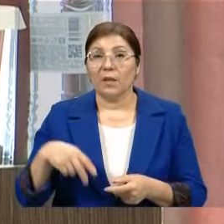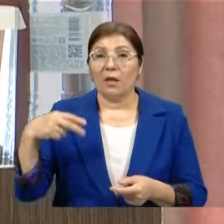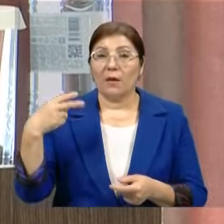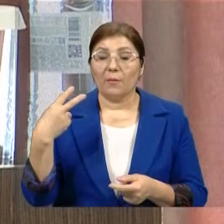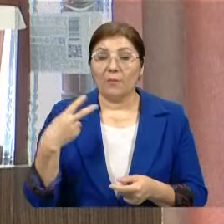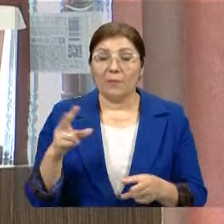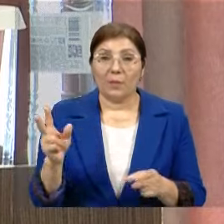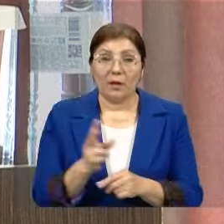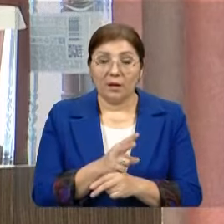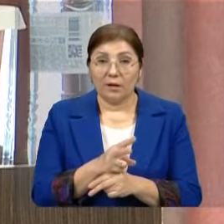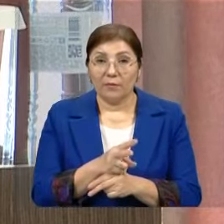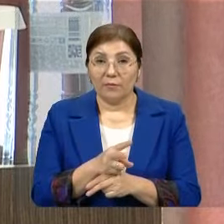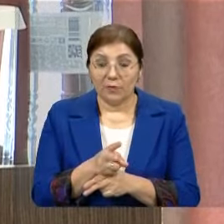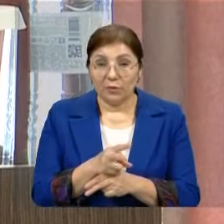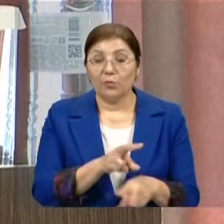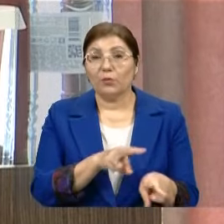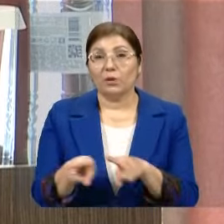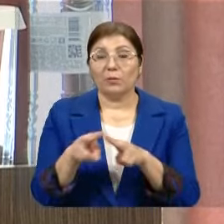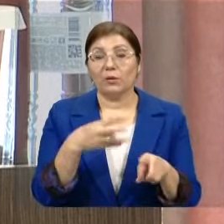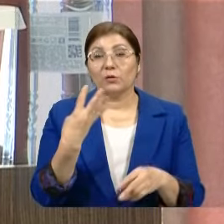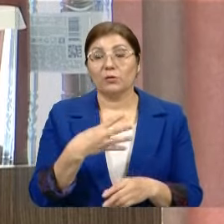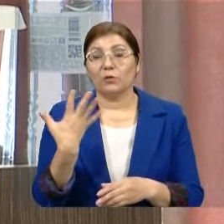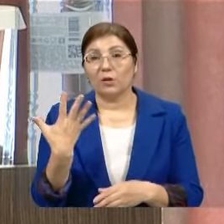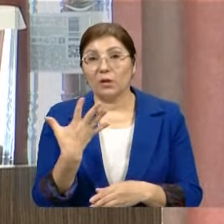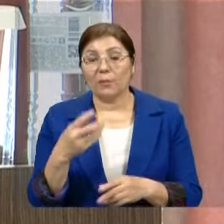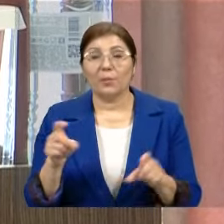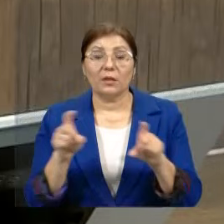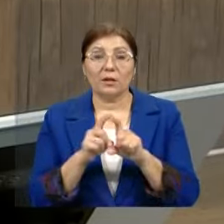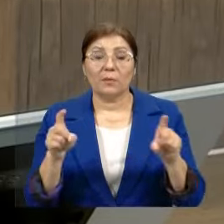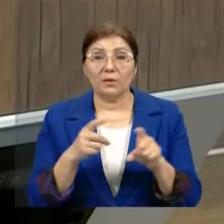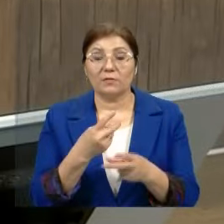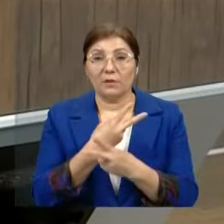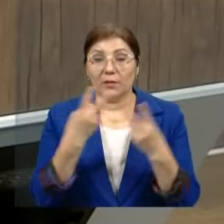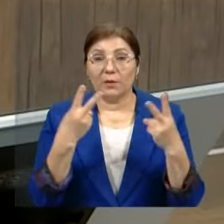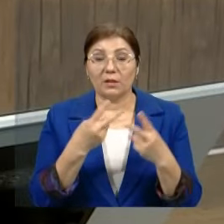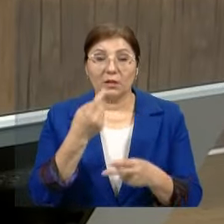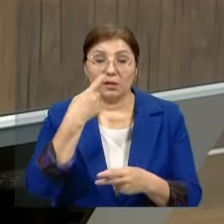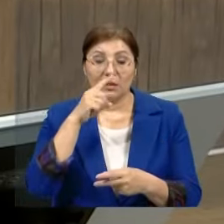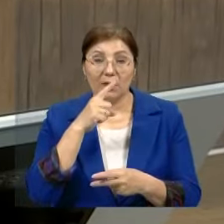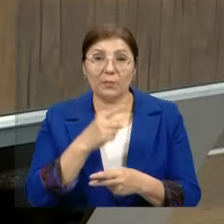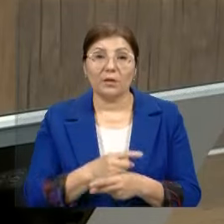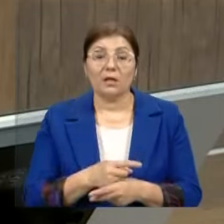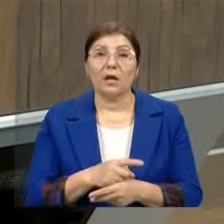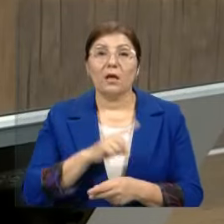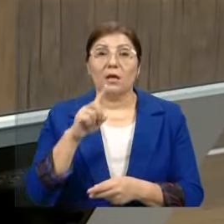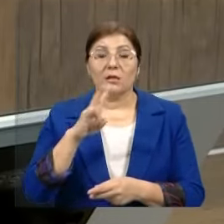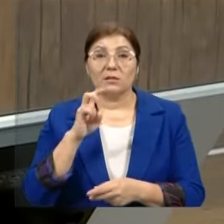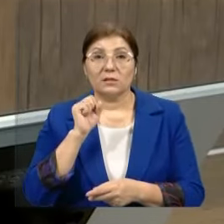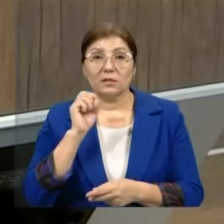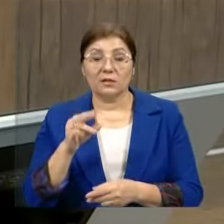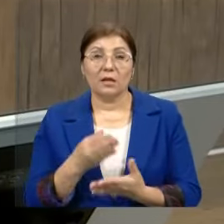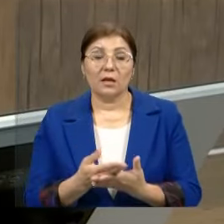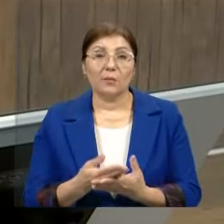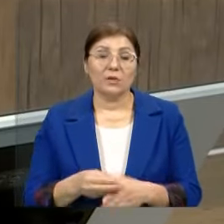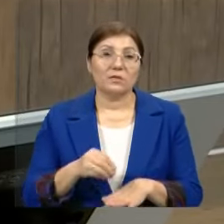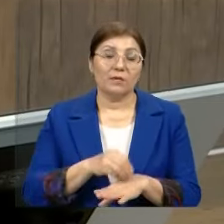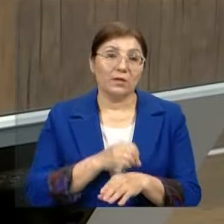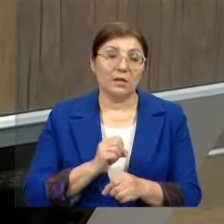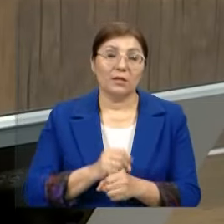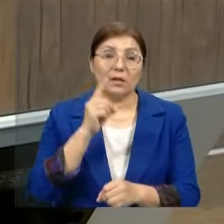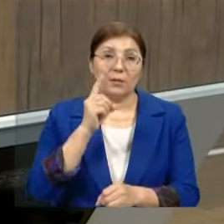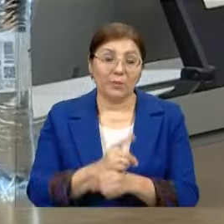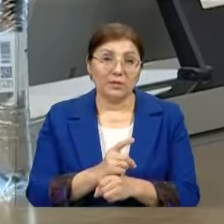камеры общего видеонаблюдения, 45 комплексов распознавания номерных знаков. Аким области Асхат Шахаров поручил усилить патрулирование на дорогах, своевременно